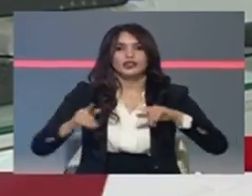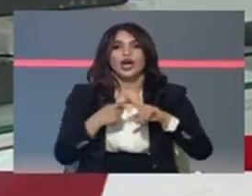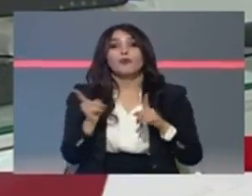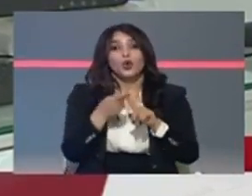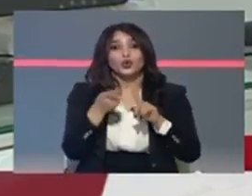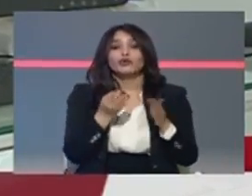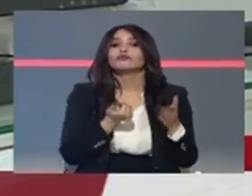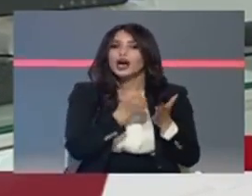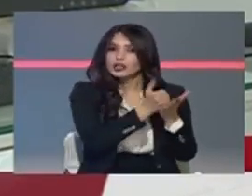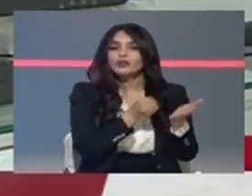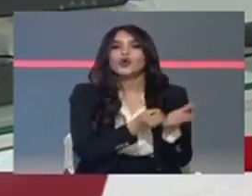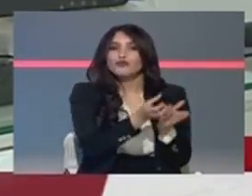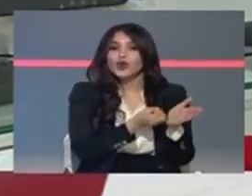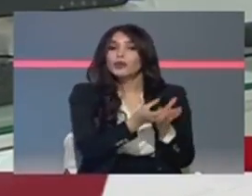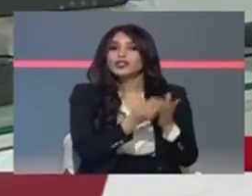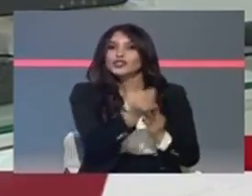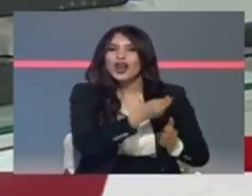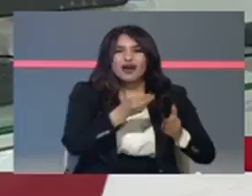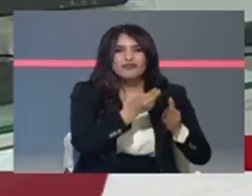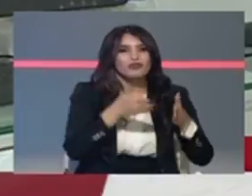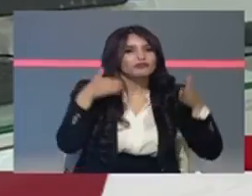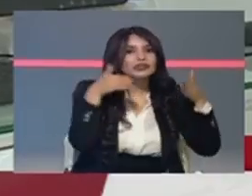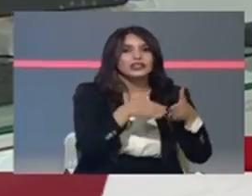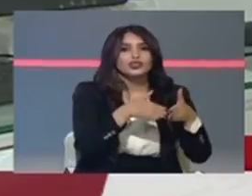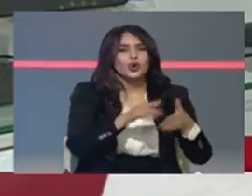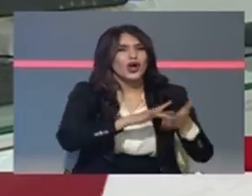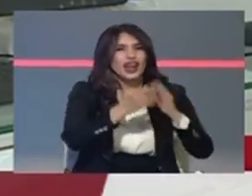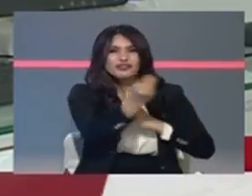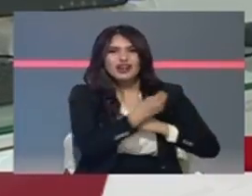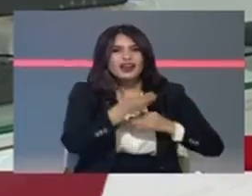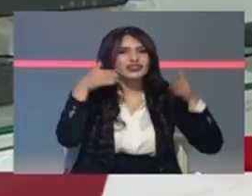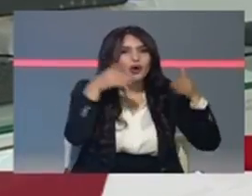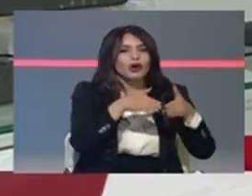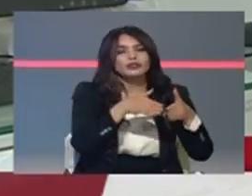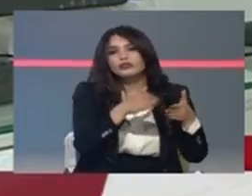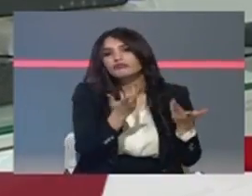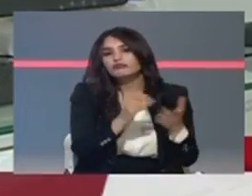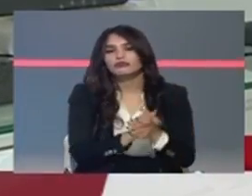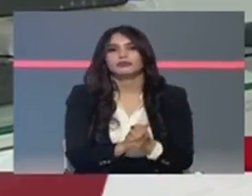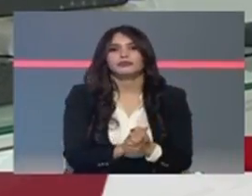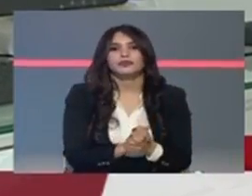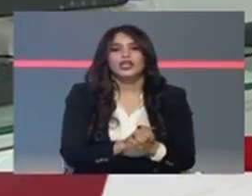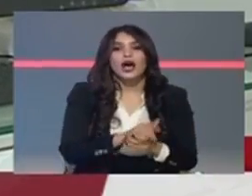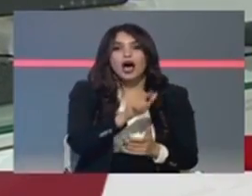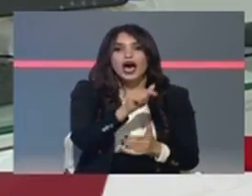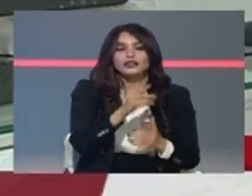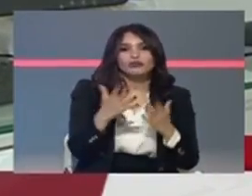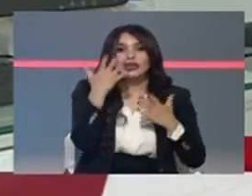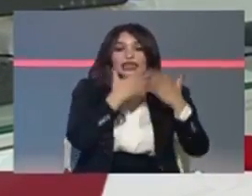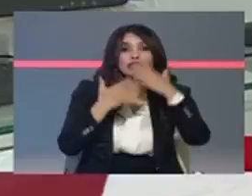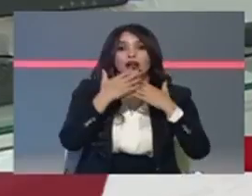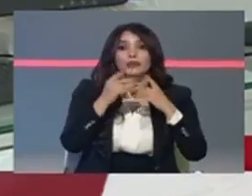للطفل حسب إمكانيات نتاعو، الأطفال المتوحدين ماهمش كلهم عندهم معناتها اضطرابات في النمو الذهني،